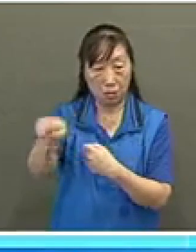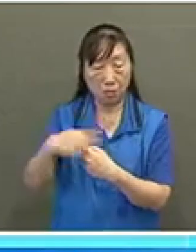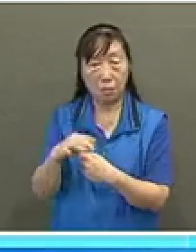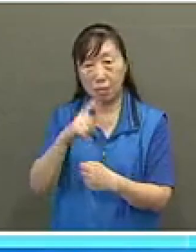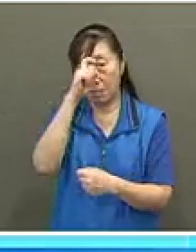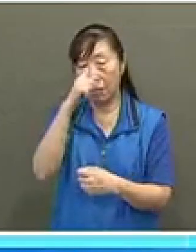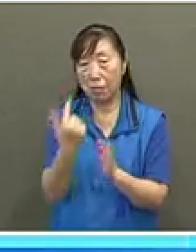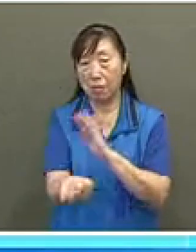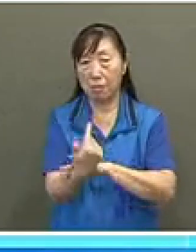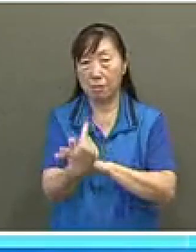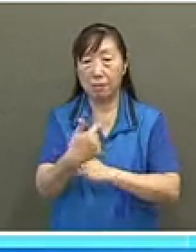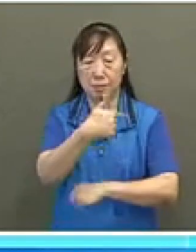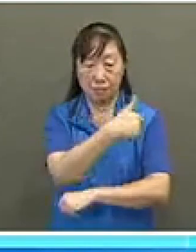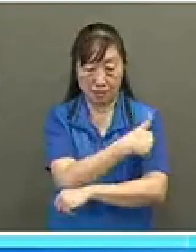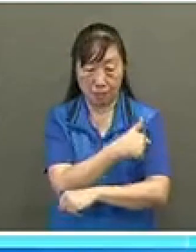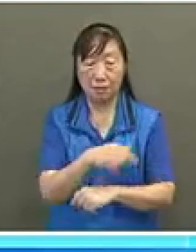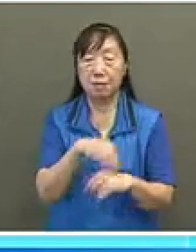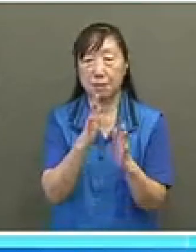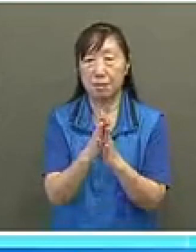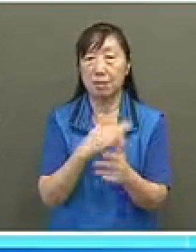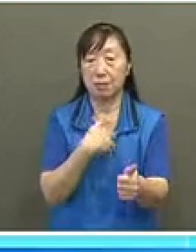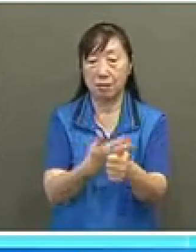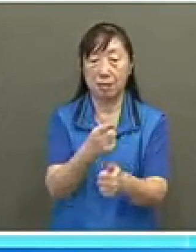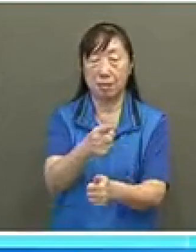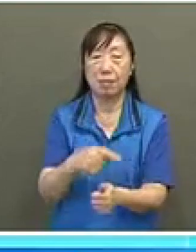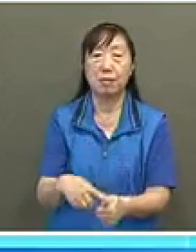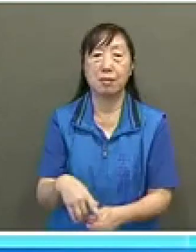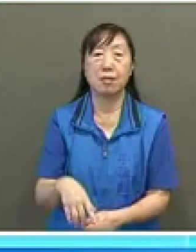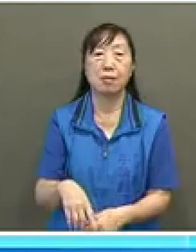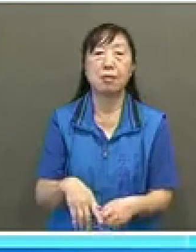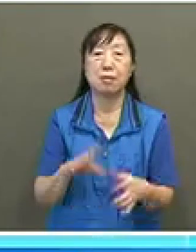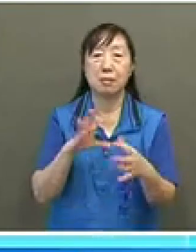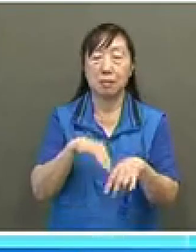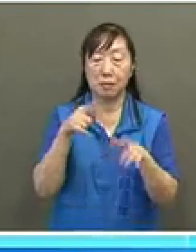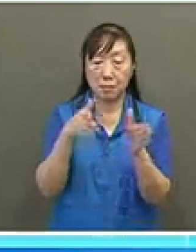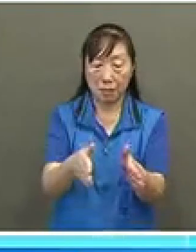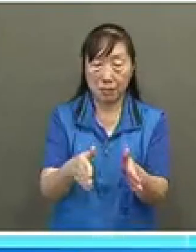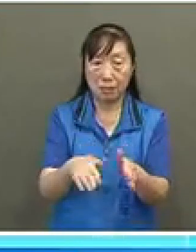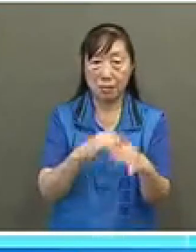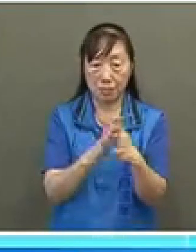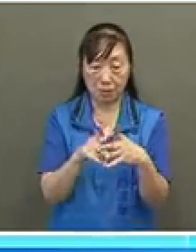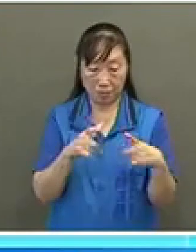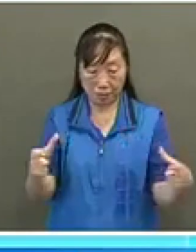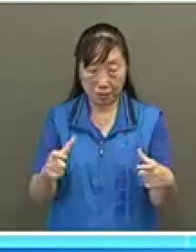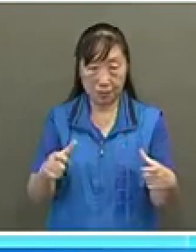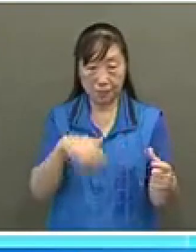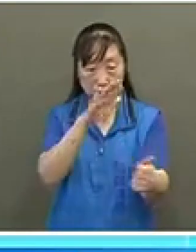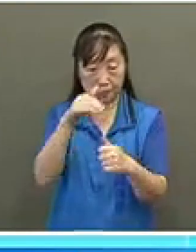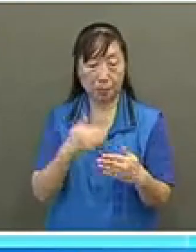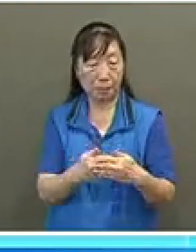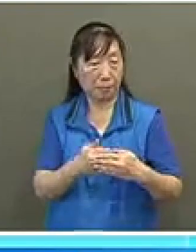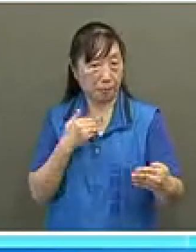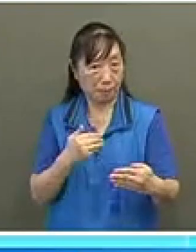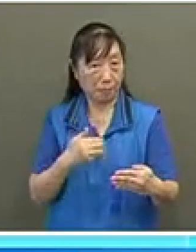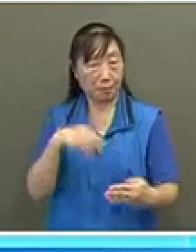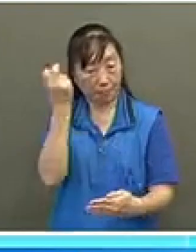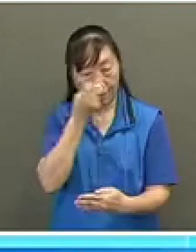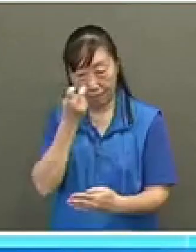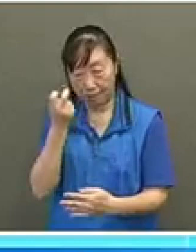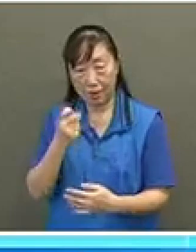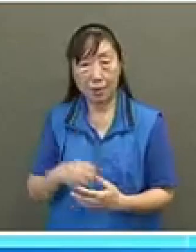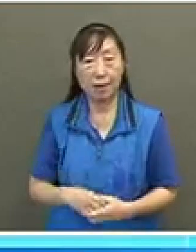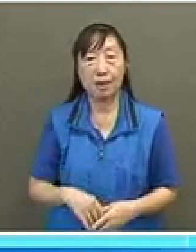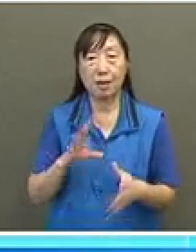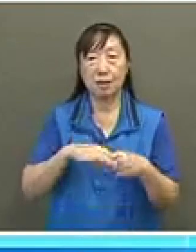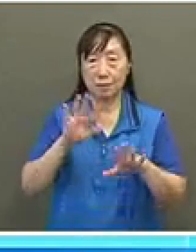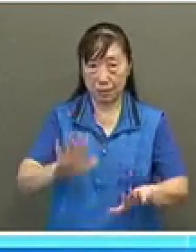打，所以对这个部分，我们也一样采取扩大的框列隔离裁剪。所以在这里